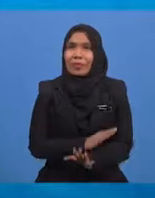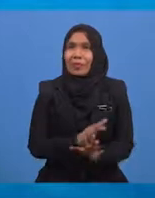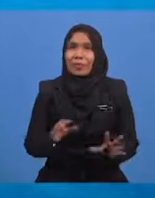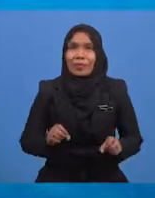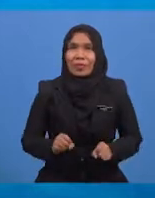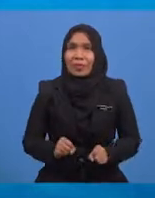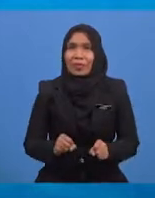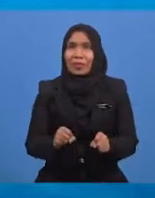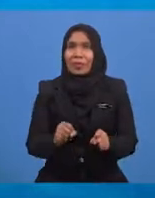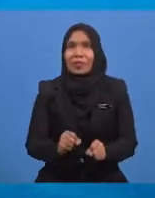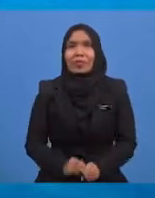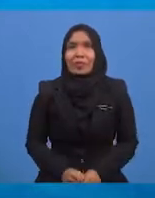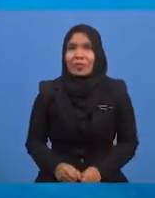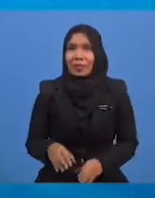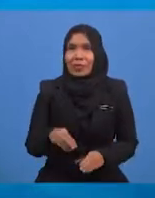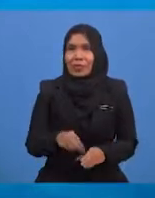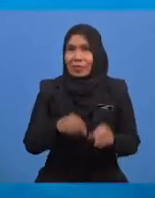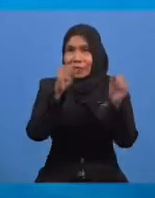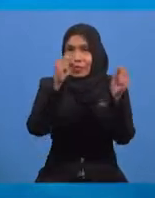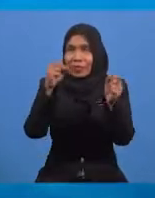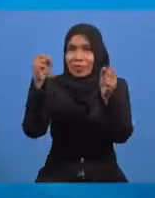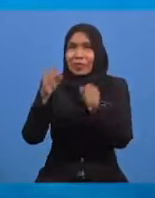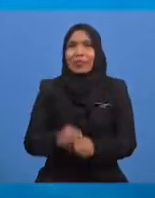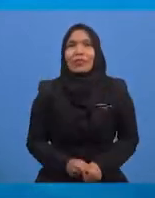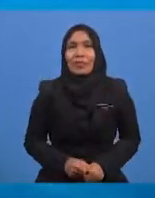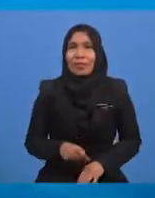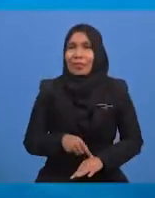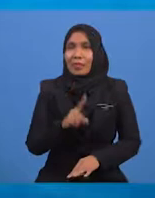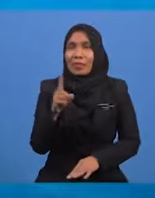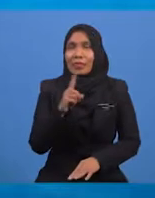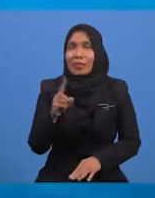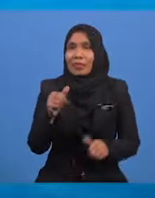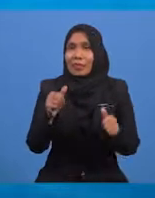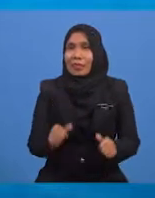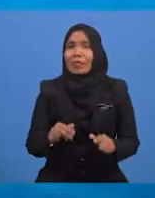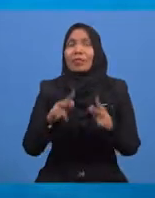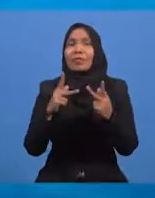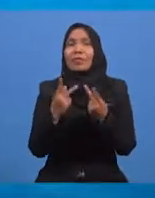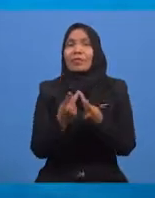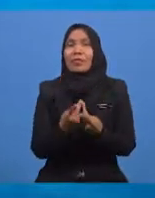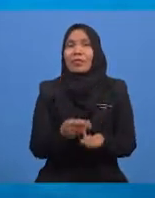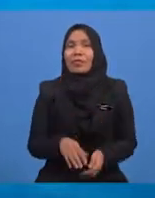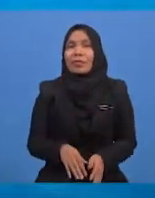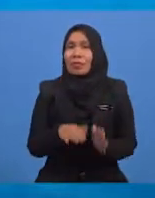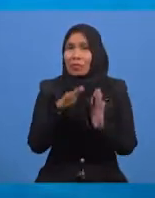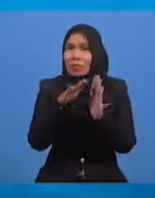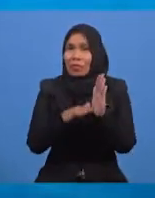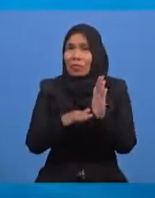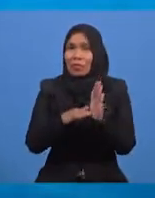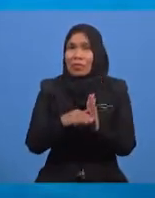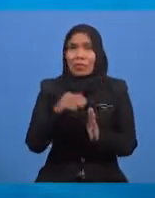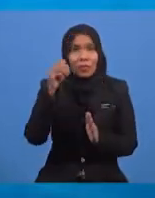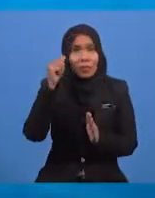situasi di mana ahli kumpulan kurang pengetahuan atau pengalaman yang mereka perlukan untuk menyelesaikan